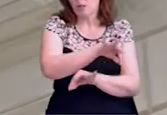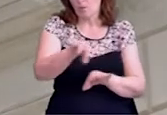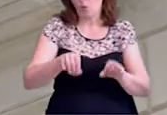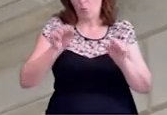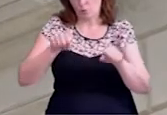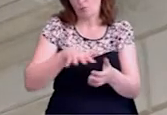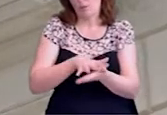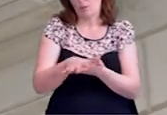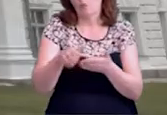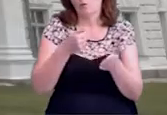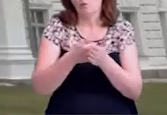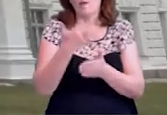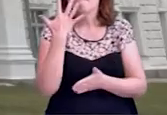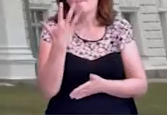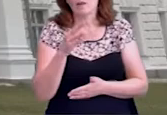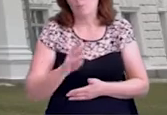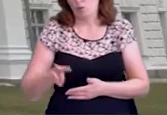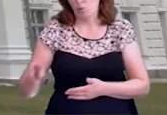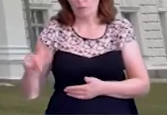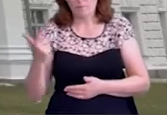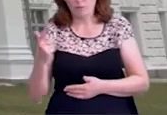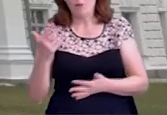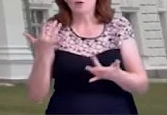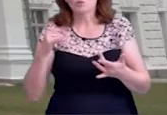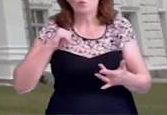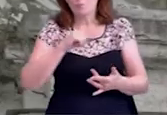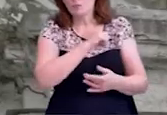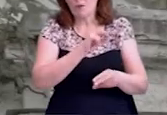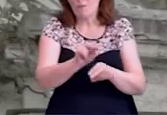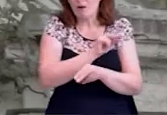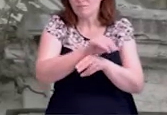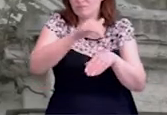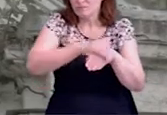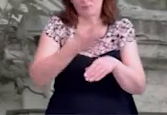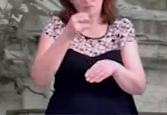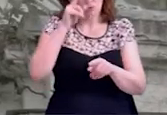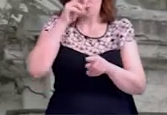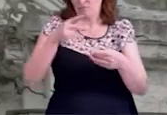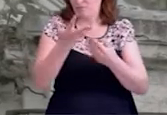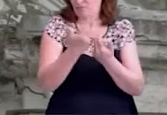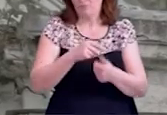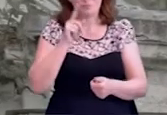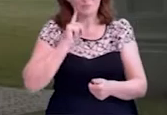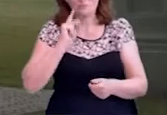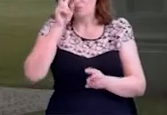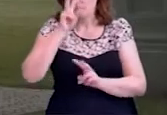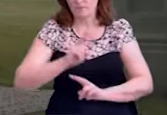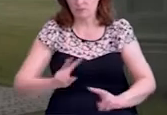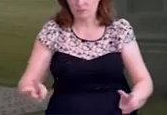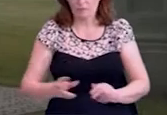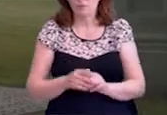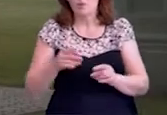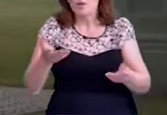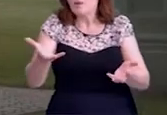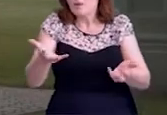до 5 мільйонів гривень. Скільки ж коштуватиме сама реставрація – невідомо. Тетяна Кураш каже, фінансування на реставраційні роботи заповідник